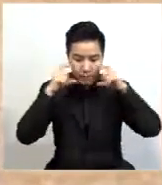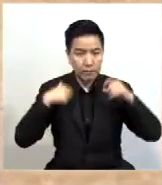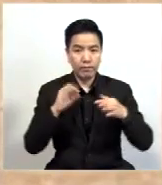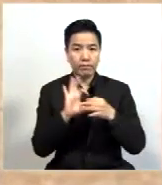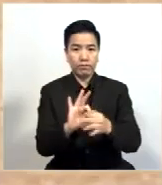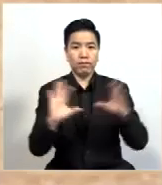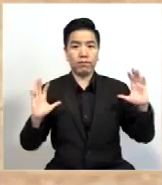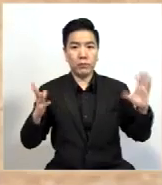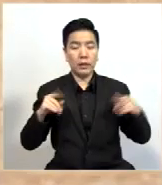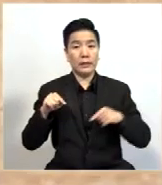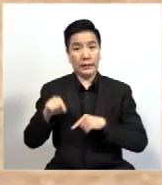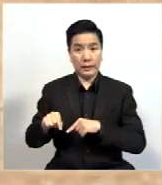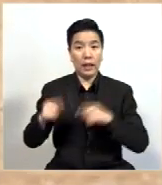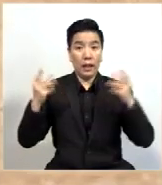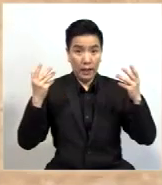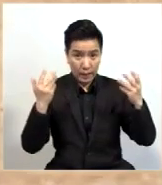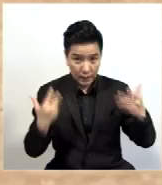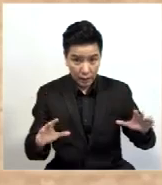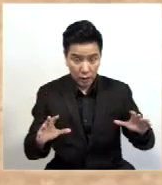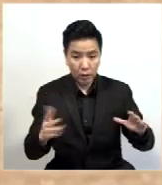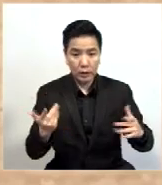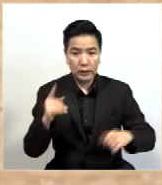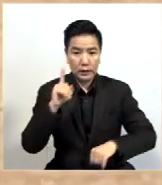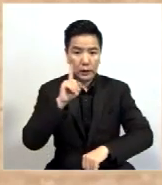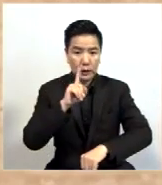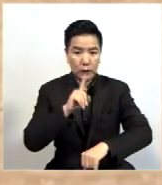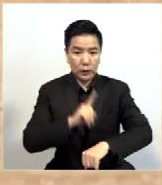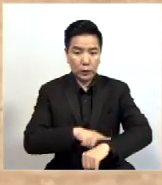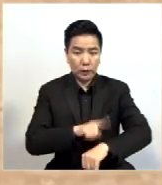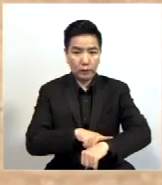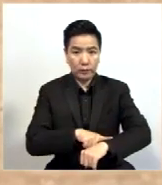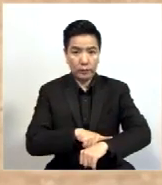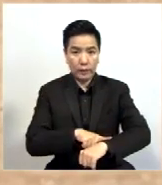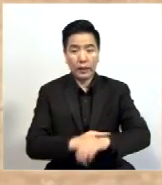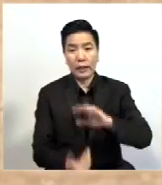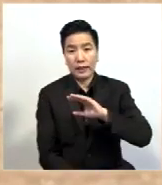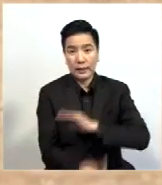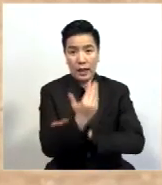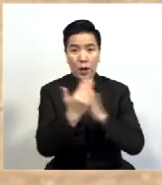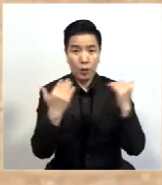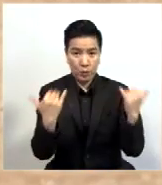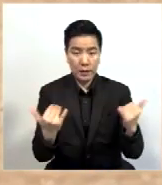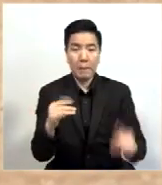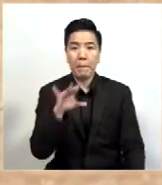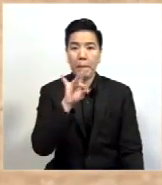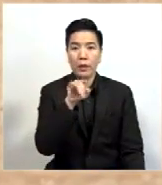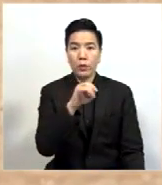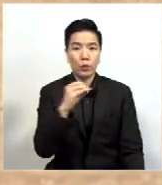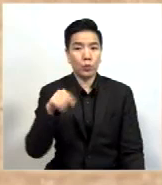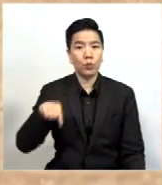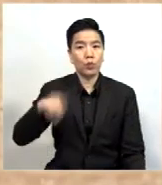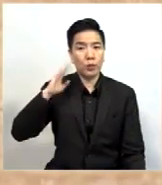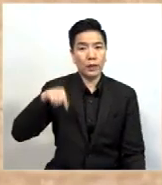รนี้นะครับแล้วก็เมื่อเวลาประมาณ8โมงเช้าของวันนี้นะครับคุณพฤตินันท์ก็ไป